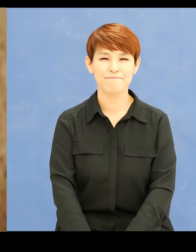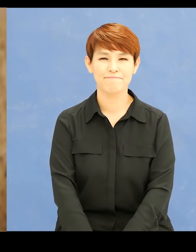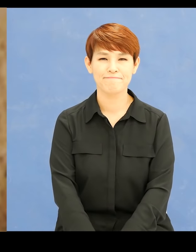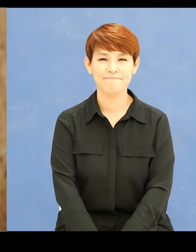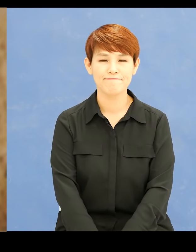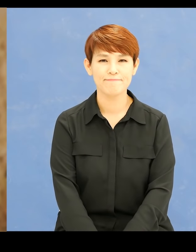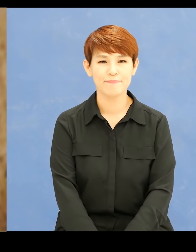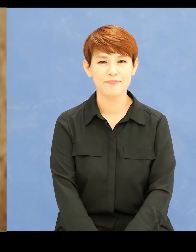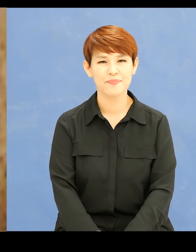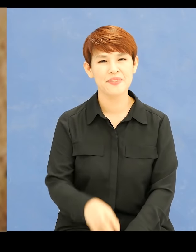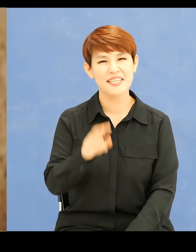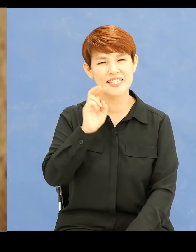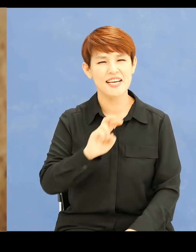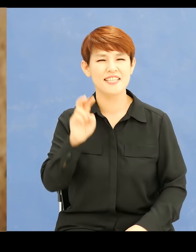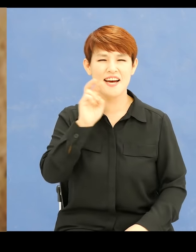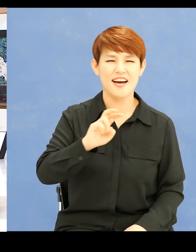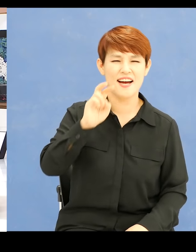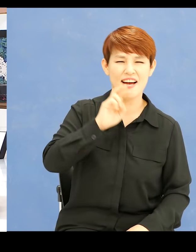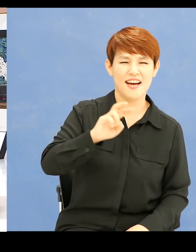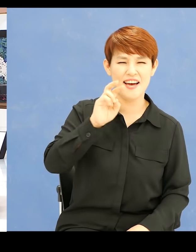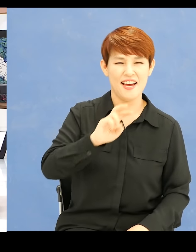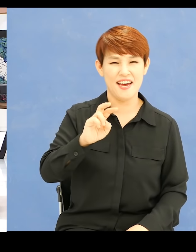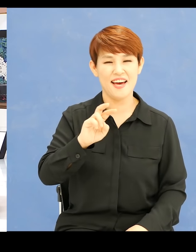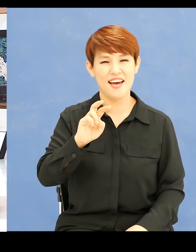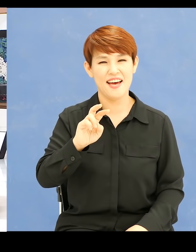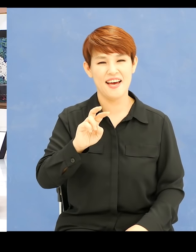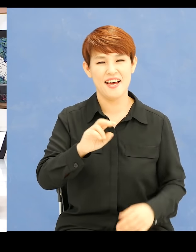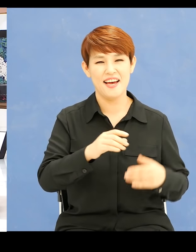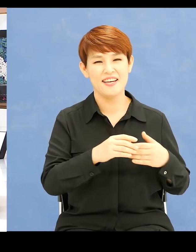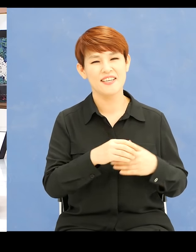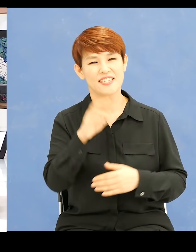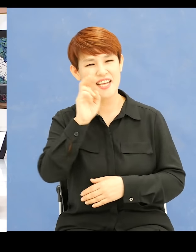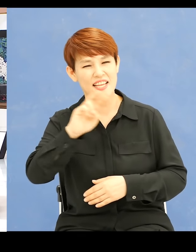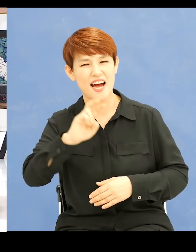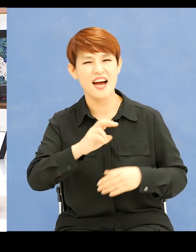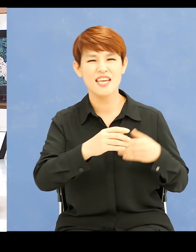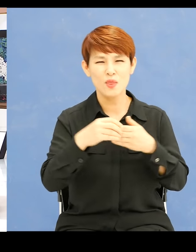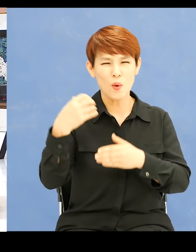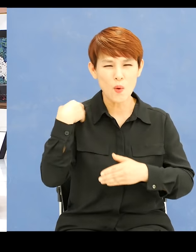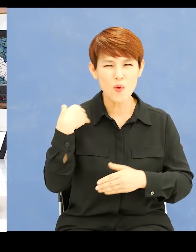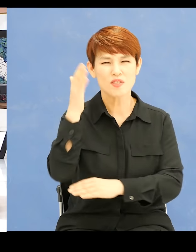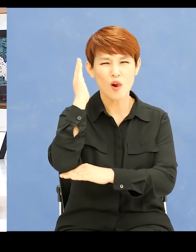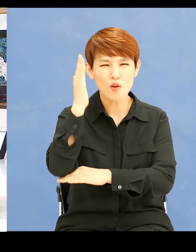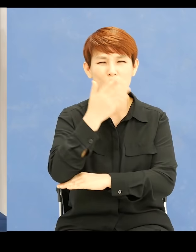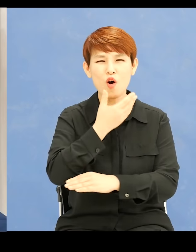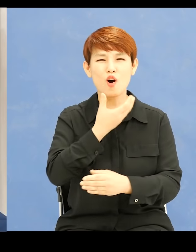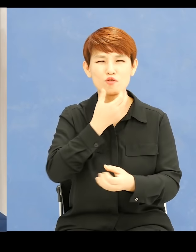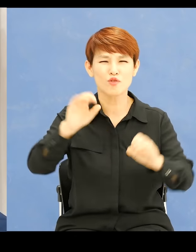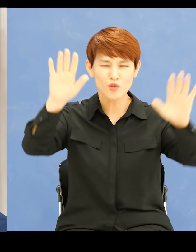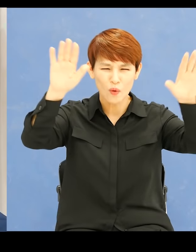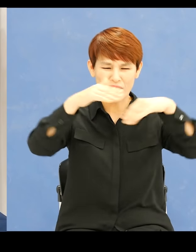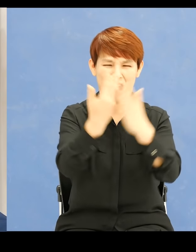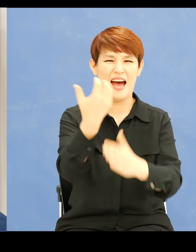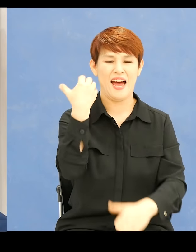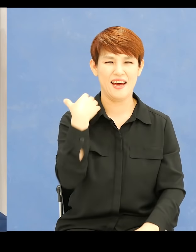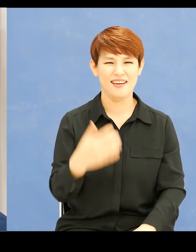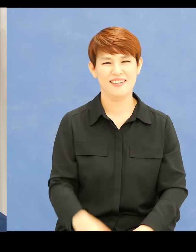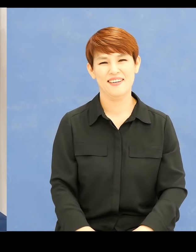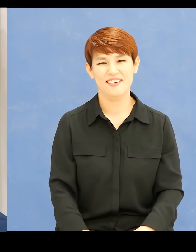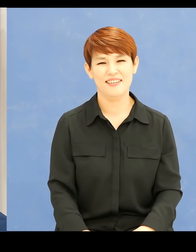그때 찬양 인도를 막 할 때 저는 이제 찬양 인도, 설교, 축도를 제가 다 해야 되니까 네네네. 불길